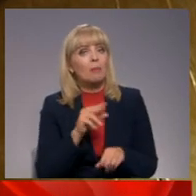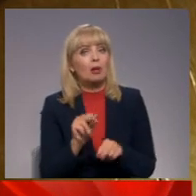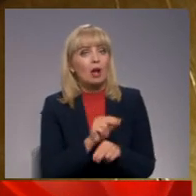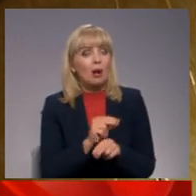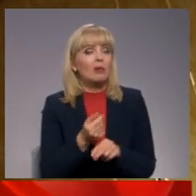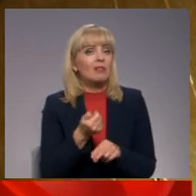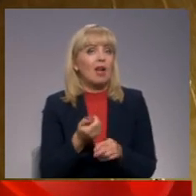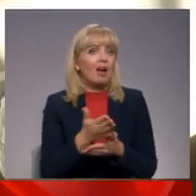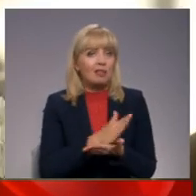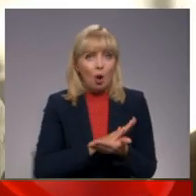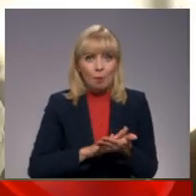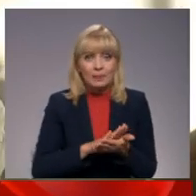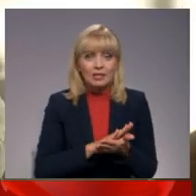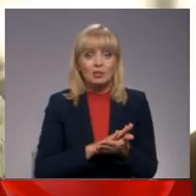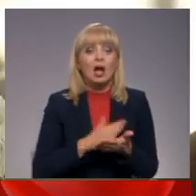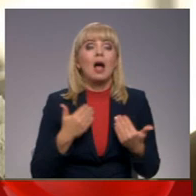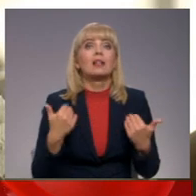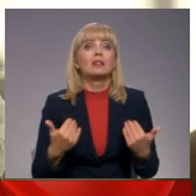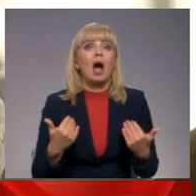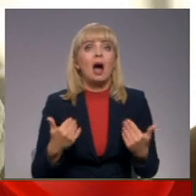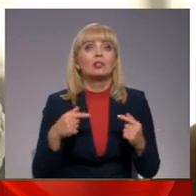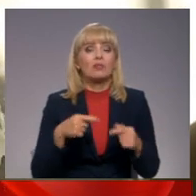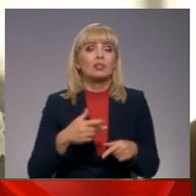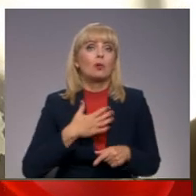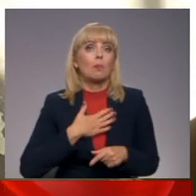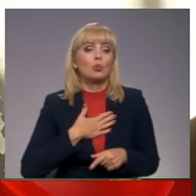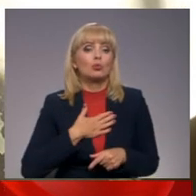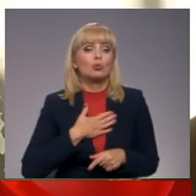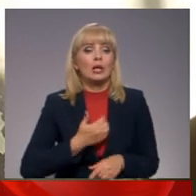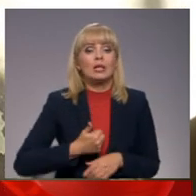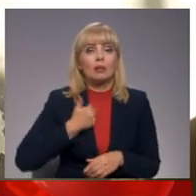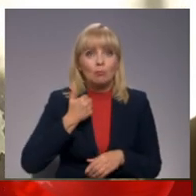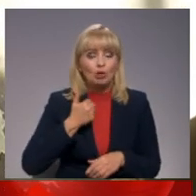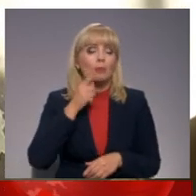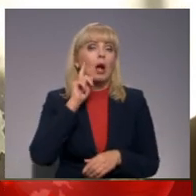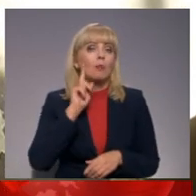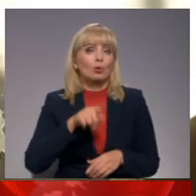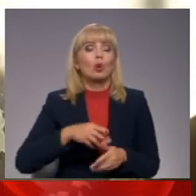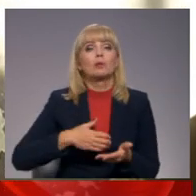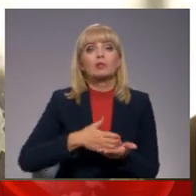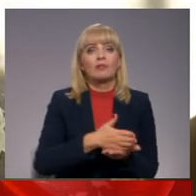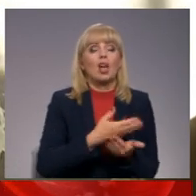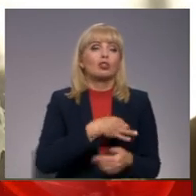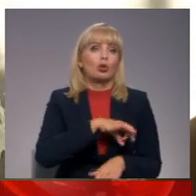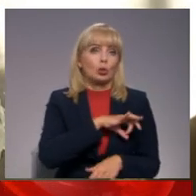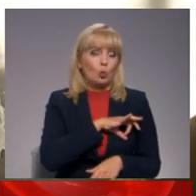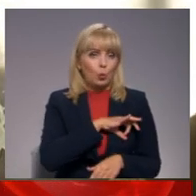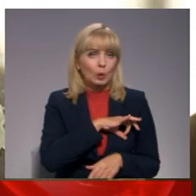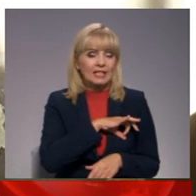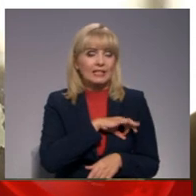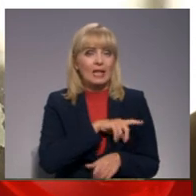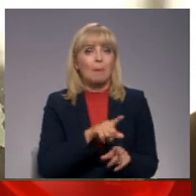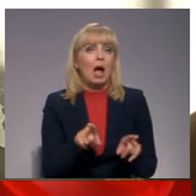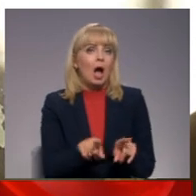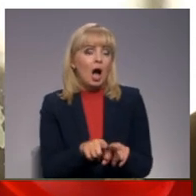nekad nesot izdevies. Bet nu, tā kā tas ir kā mūsu īpašums, protams, mēs tagad vēršamies pie juristiem,